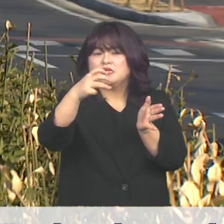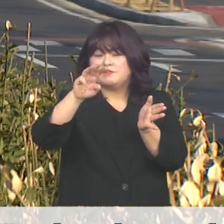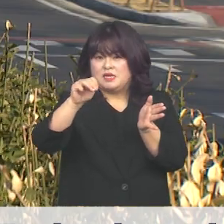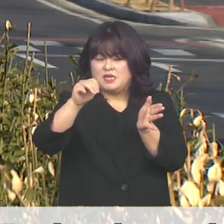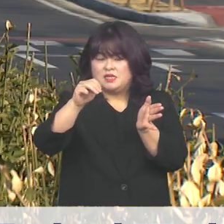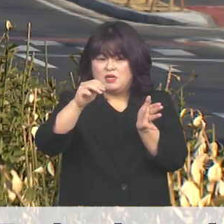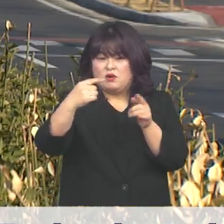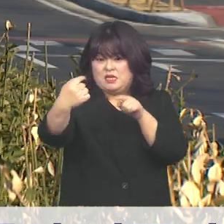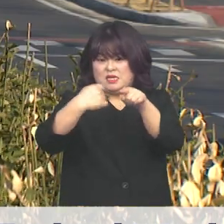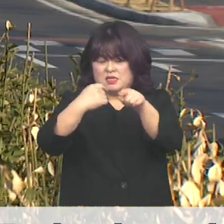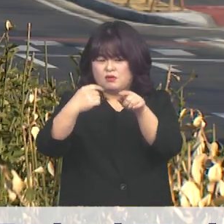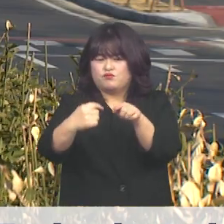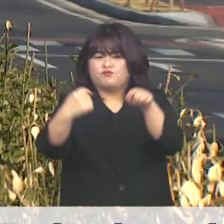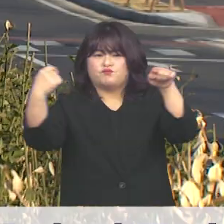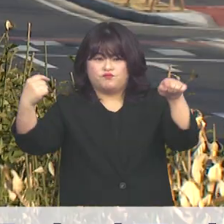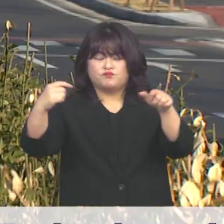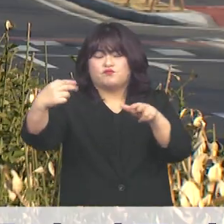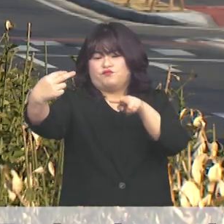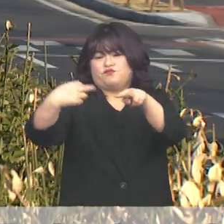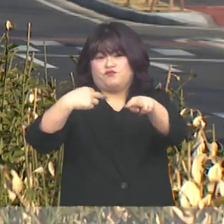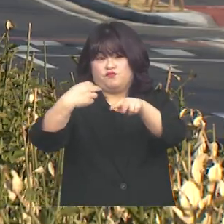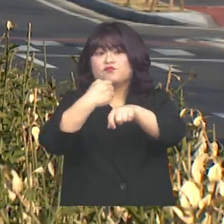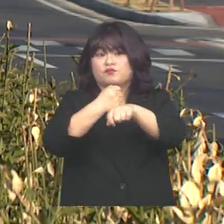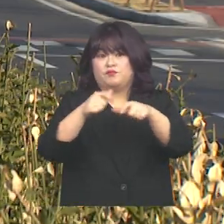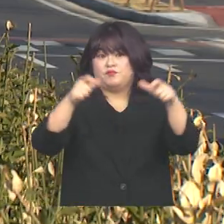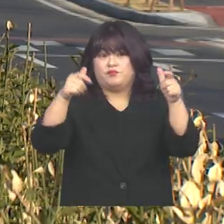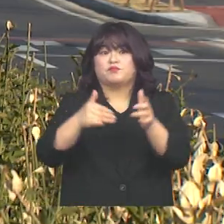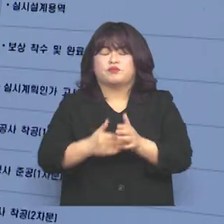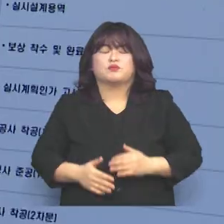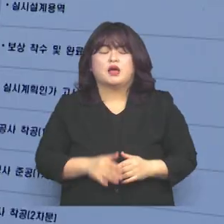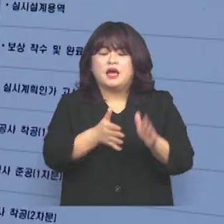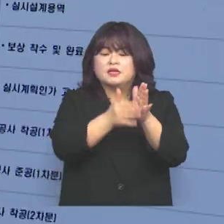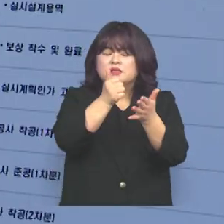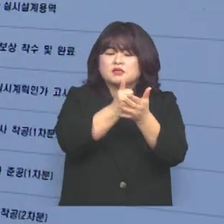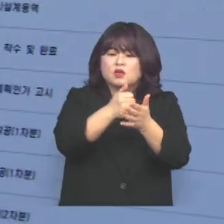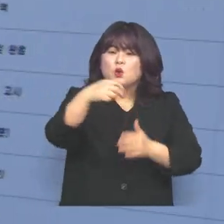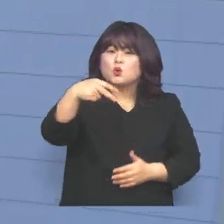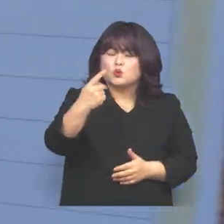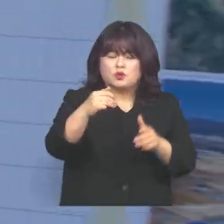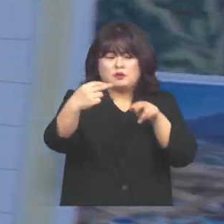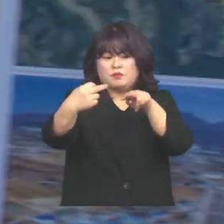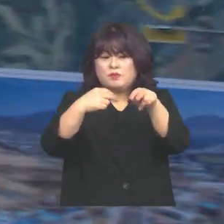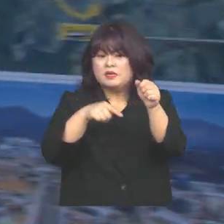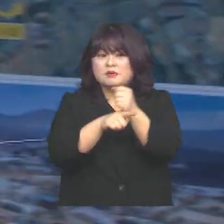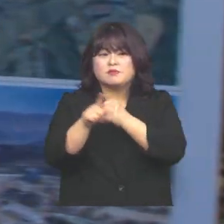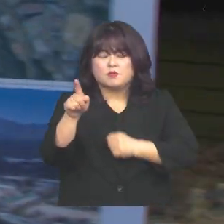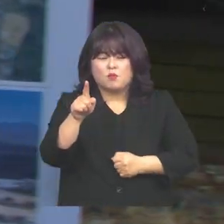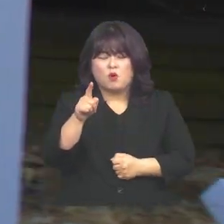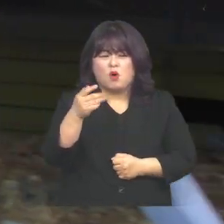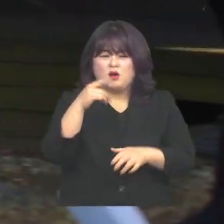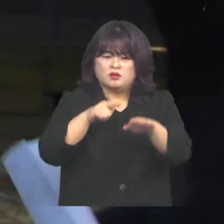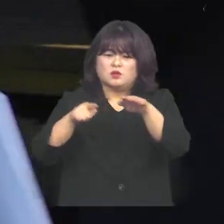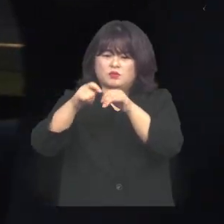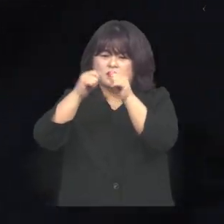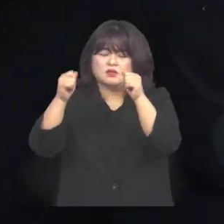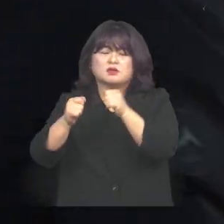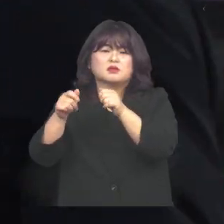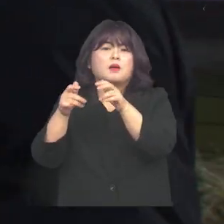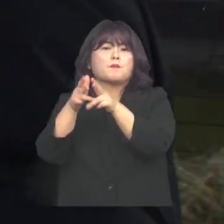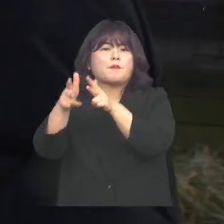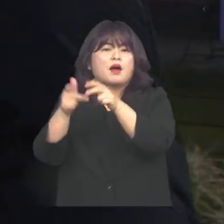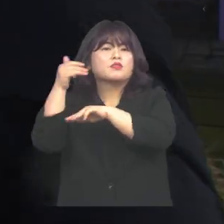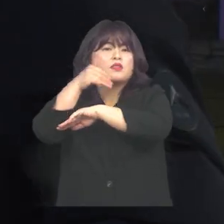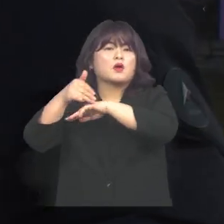왕복 2차로에서 4차로로 확장했습니다. 이상일 시장은 송전 입구 도로 확장이 용인 첨단 시스템